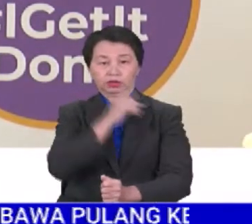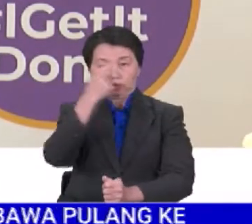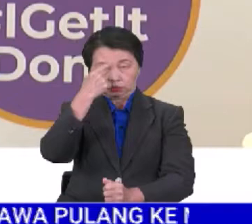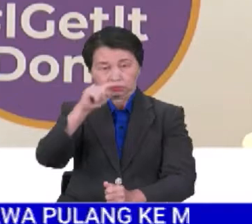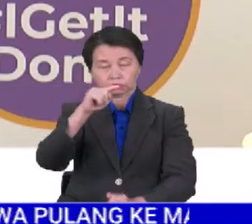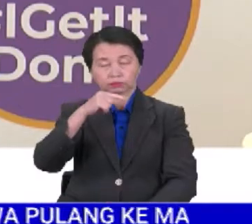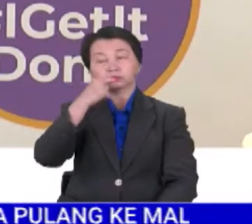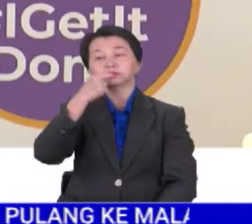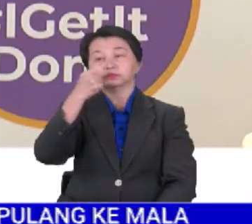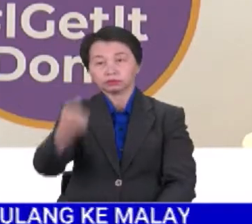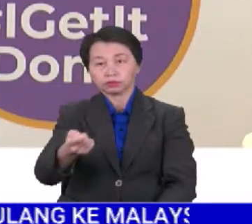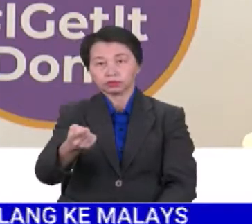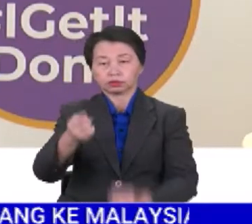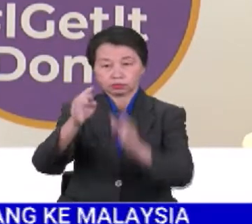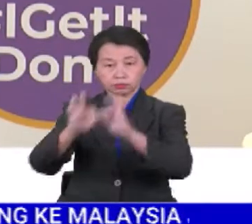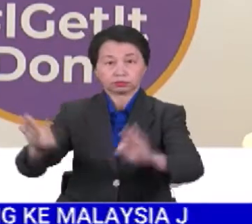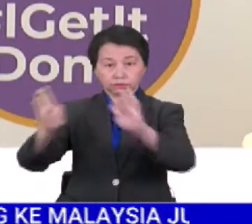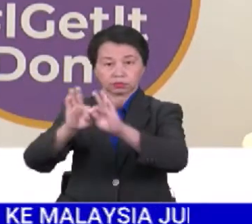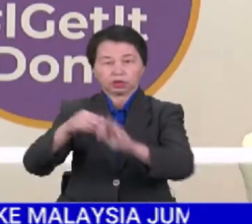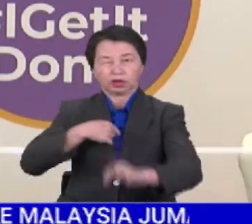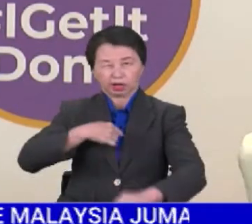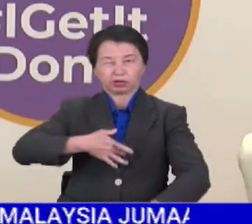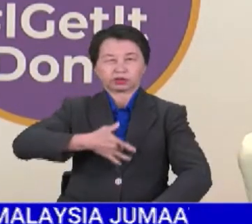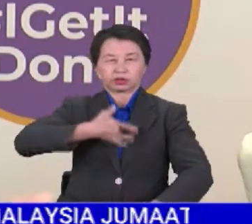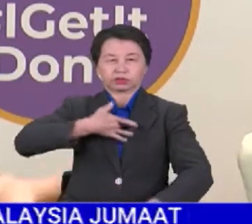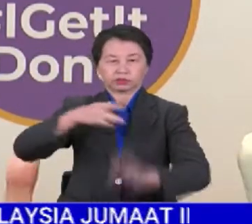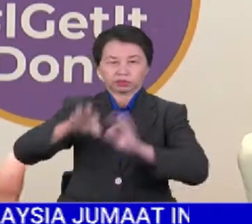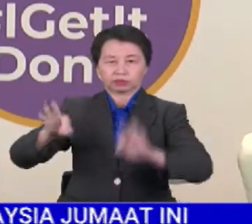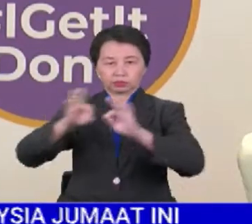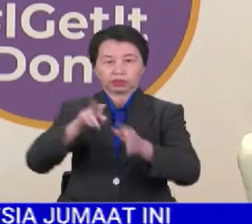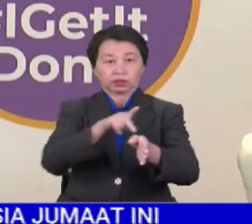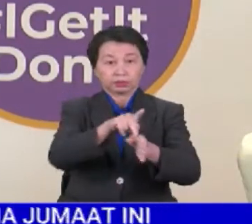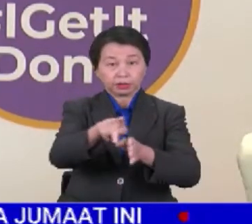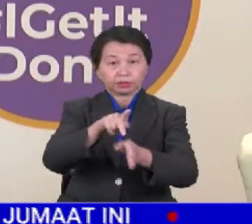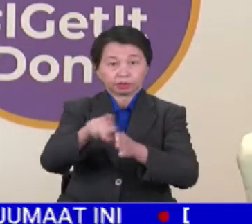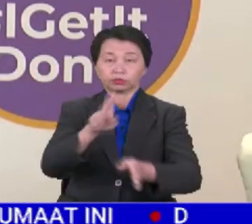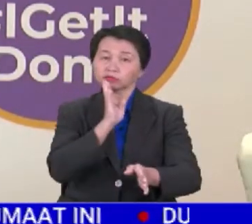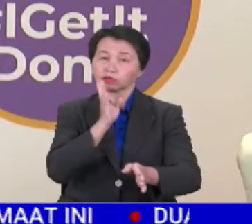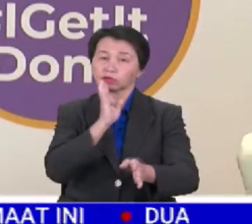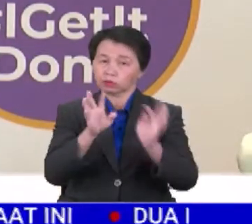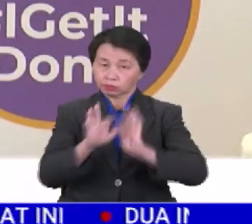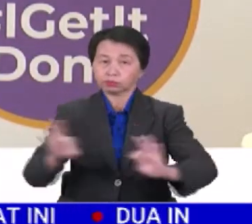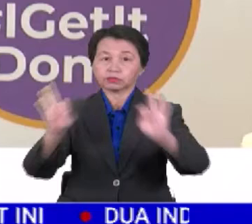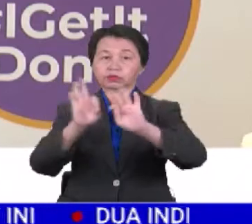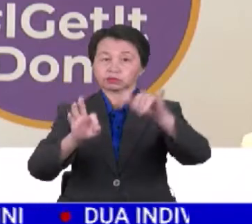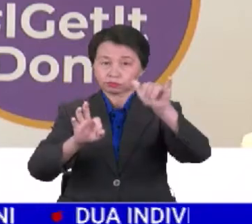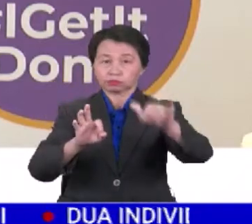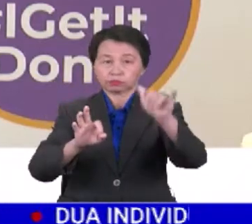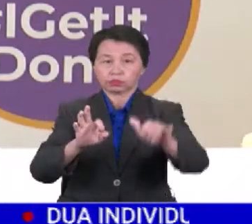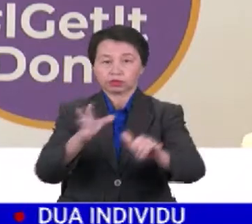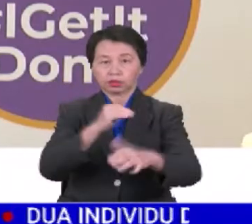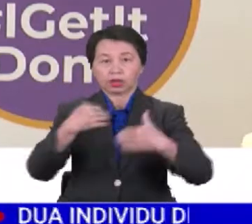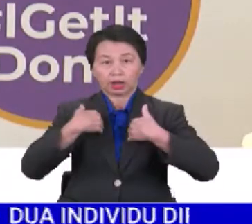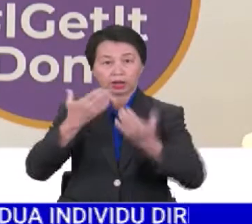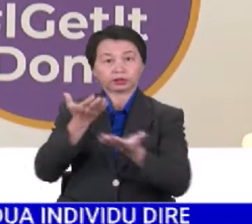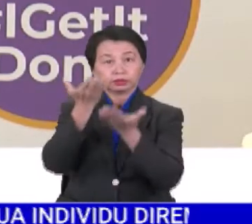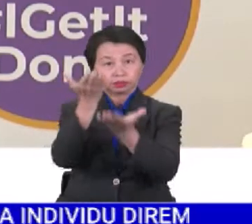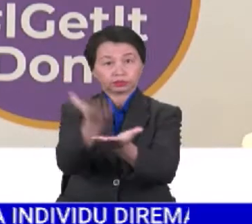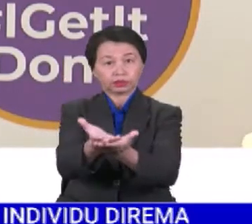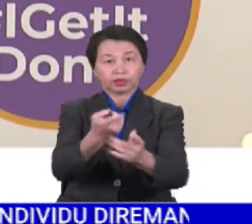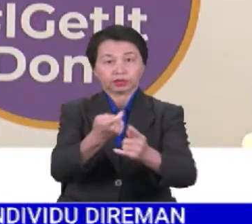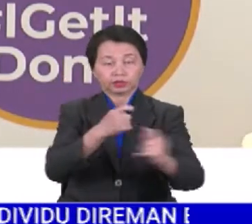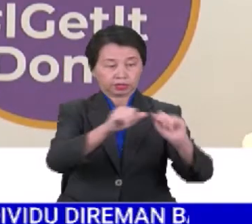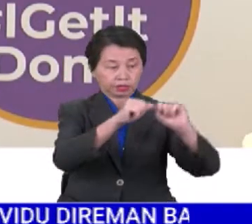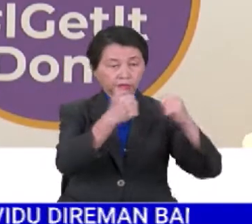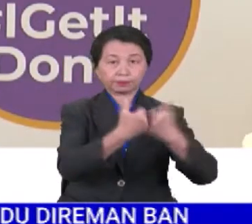menyatakan kepentingannya yang saya rasa penting. Pakar-pakar pun menyatakan penting tadi dan ada cadangan daripada